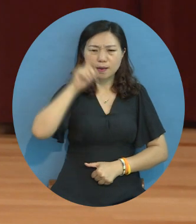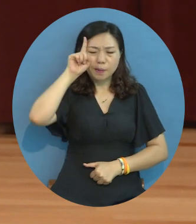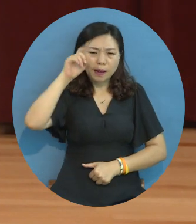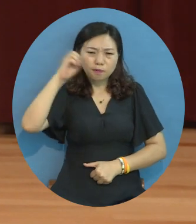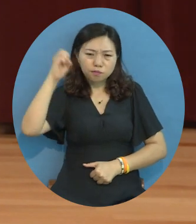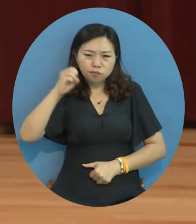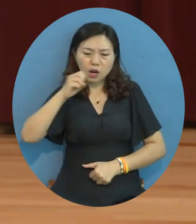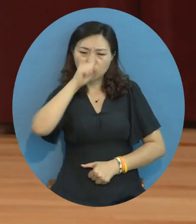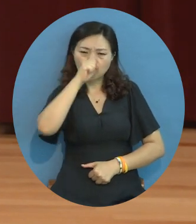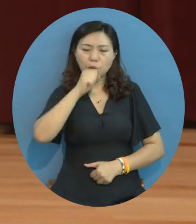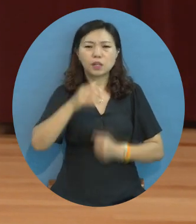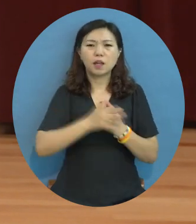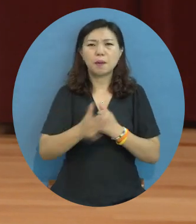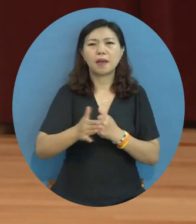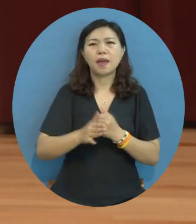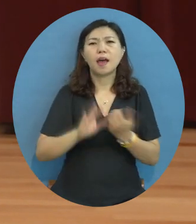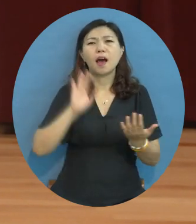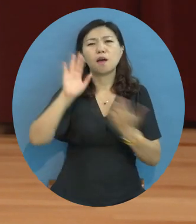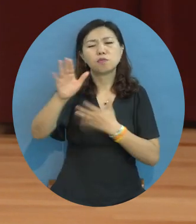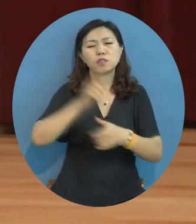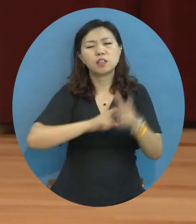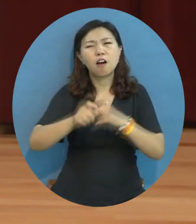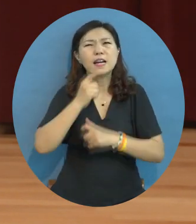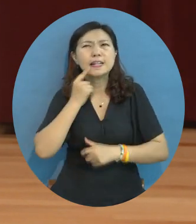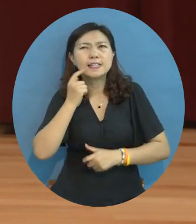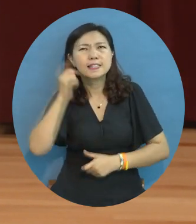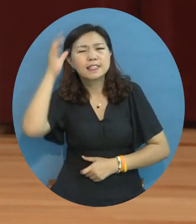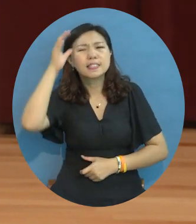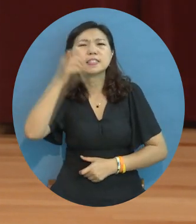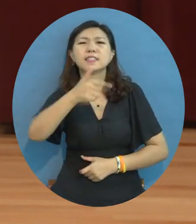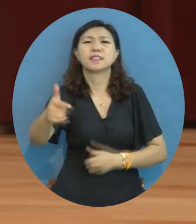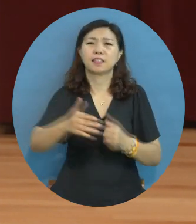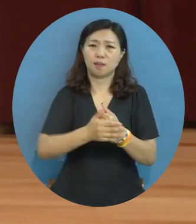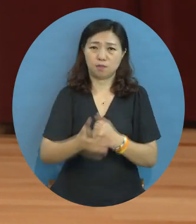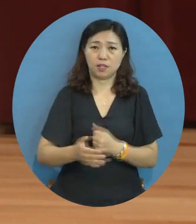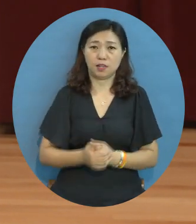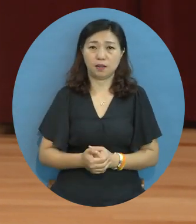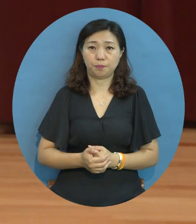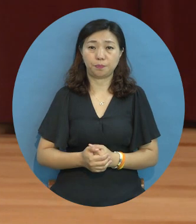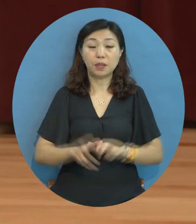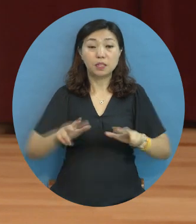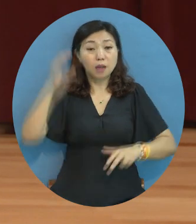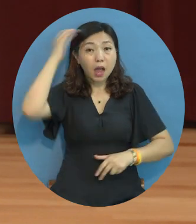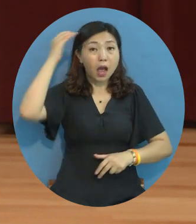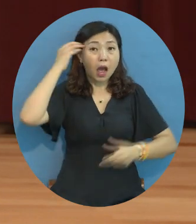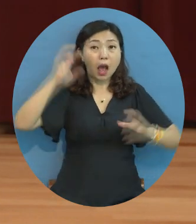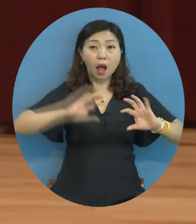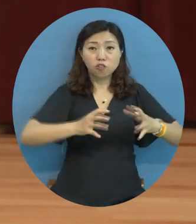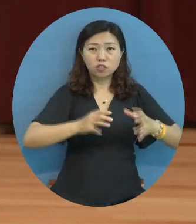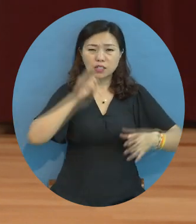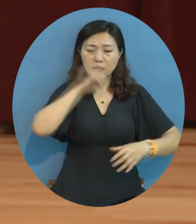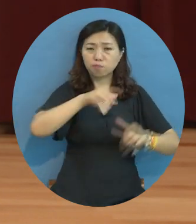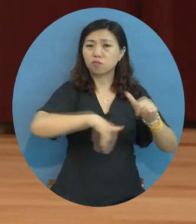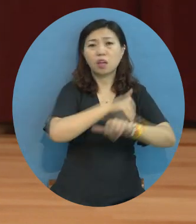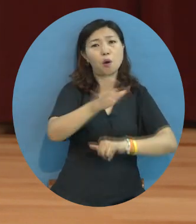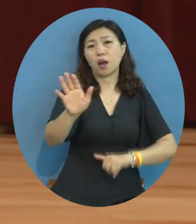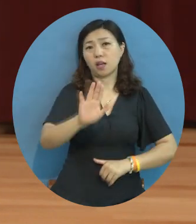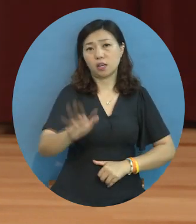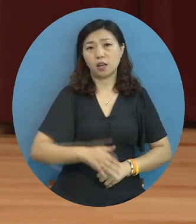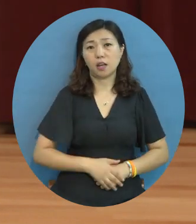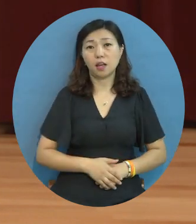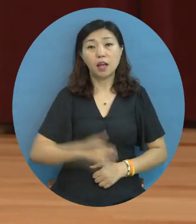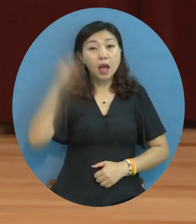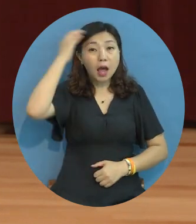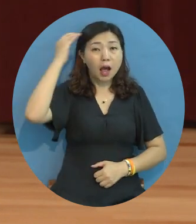굉장히 어려워졌어요. 그래서 지금 대한민국이 나쁜 조건이 아니라 대한민국은 어차피